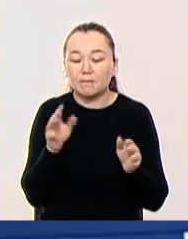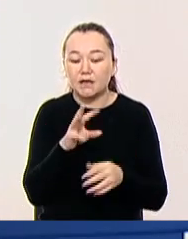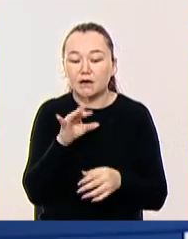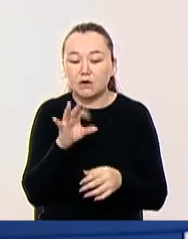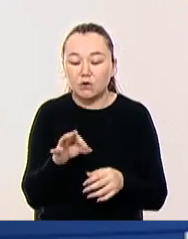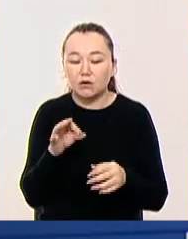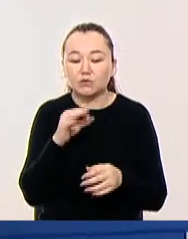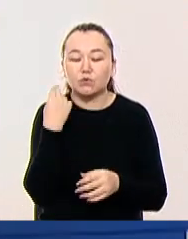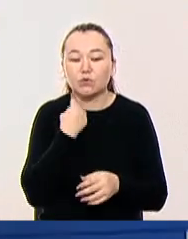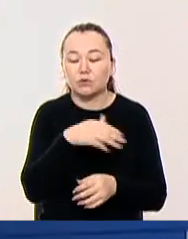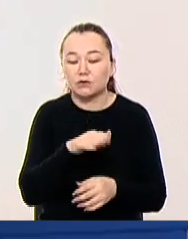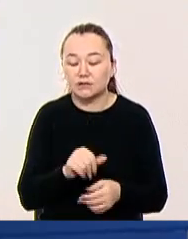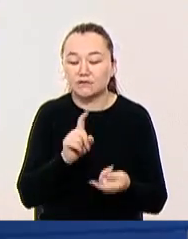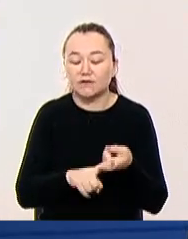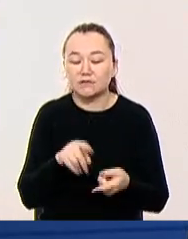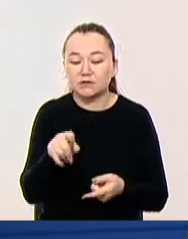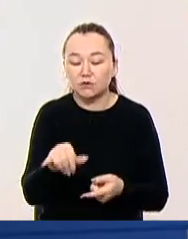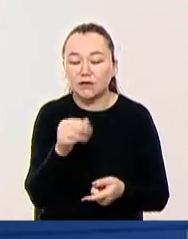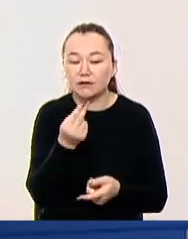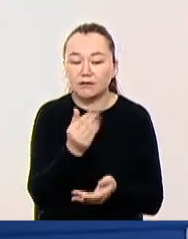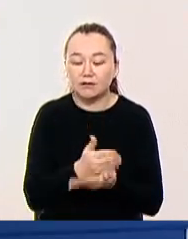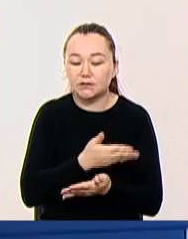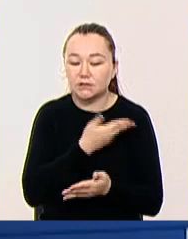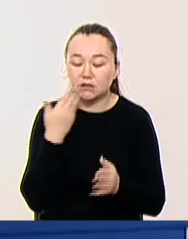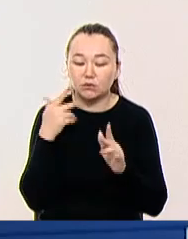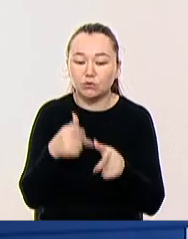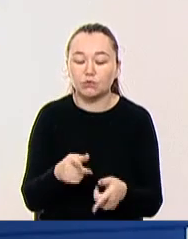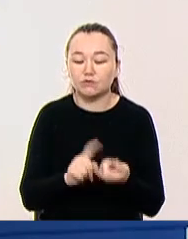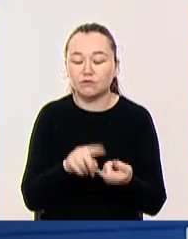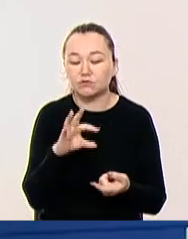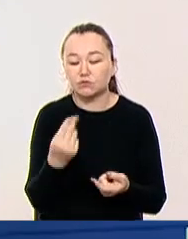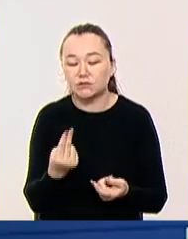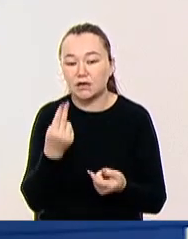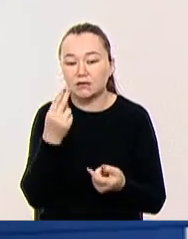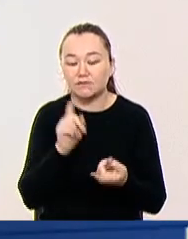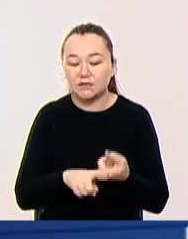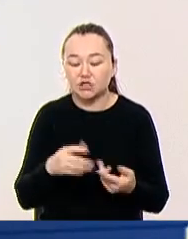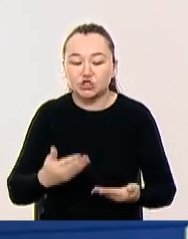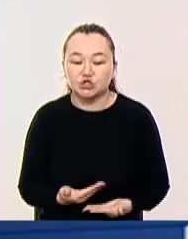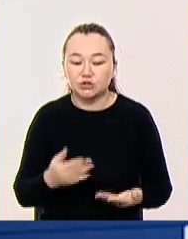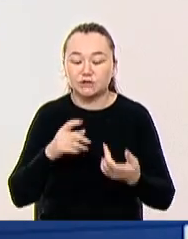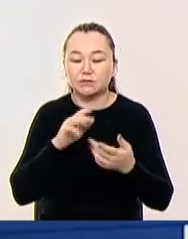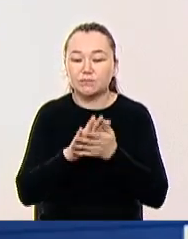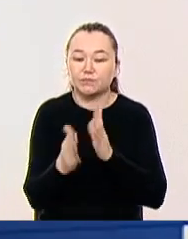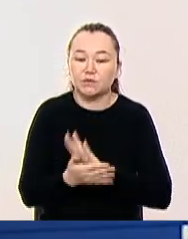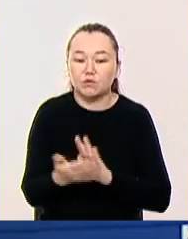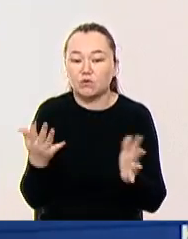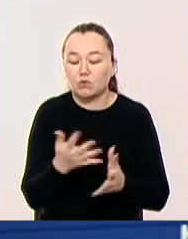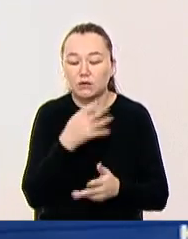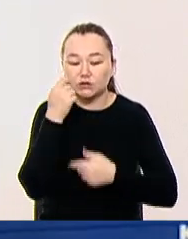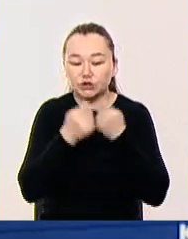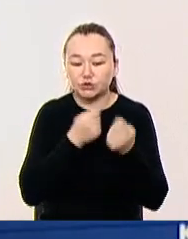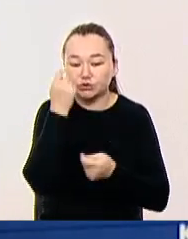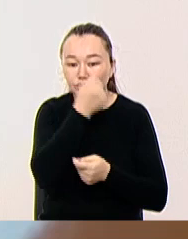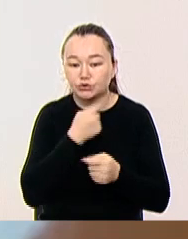qarz alışının qarjı jağdayın, onun kırısının dengeyin, әлеуметтік мәртебесін және өмір сүру жағдайларын жеке талдау